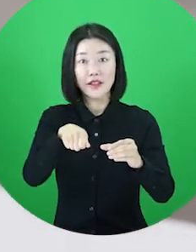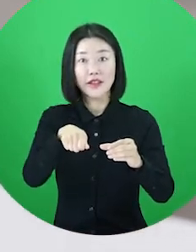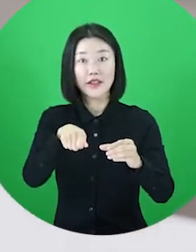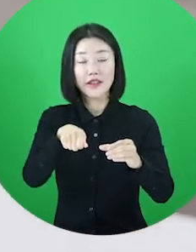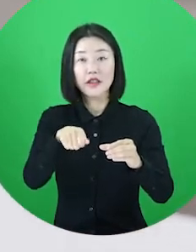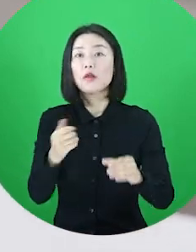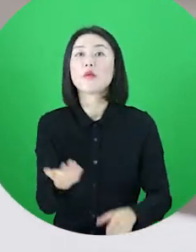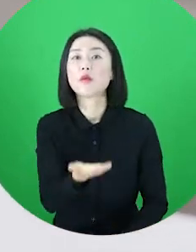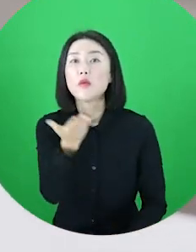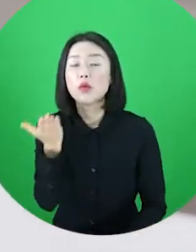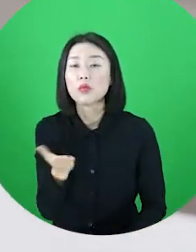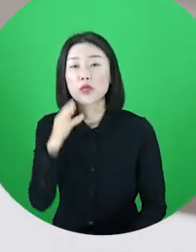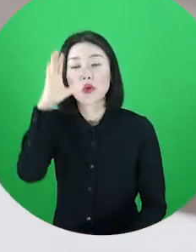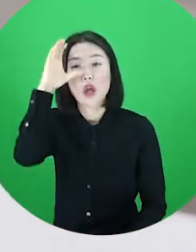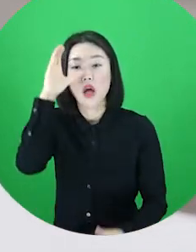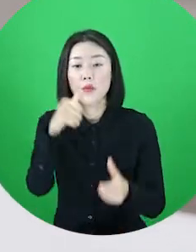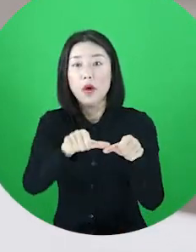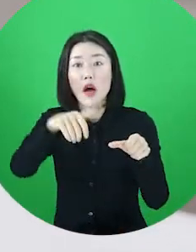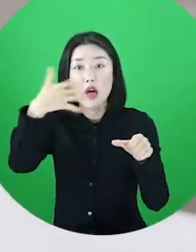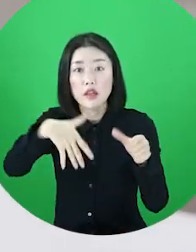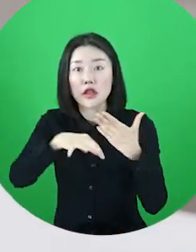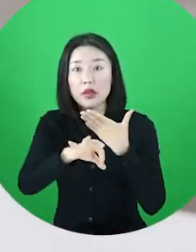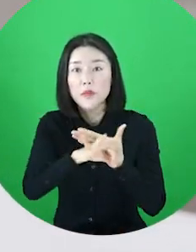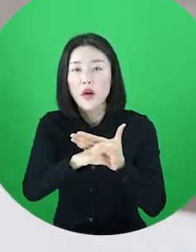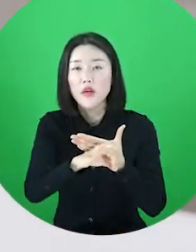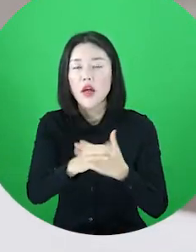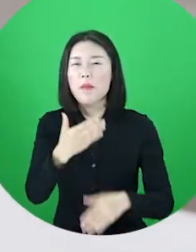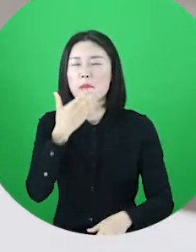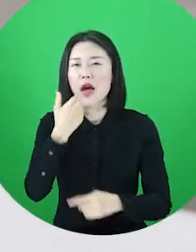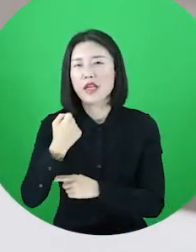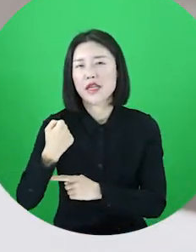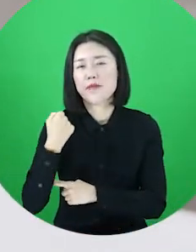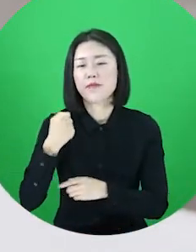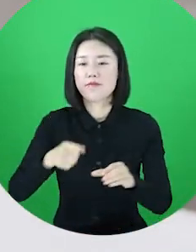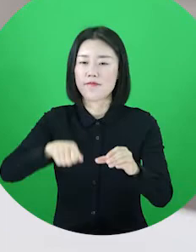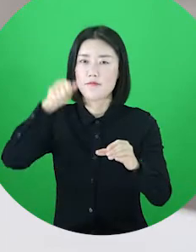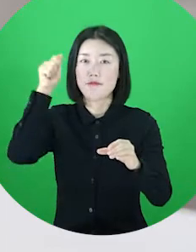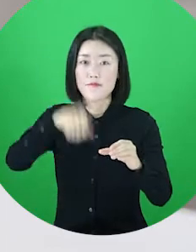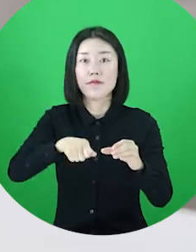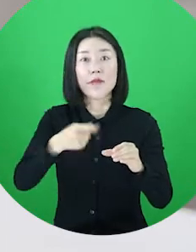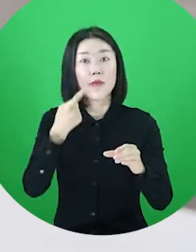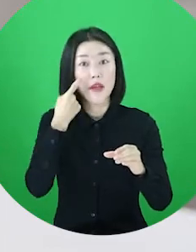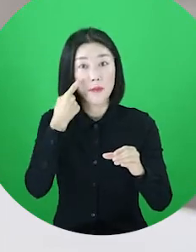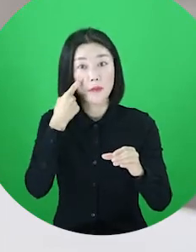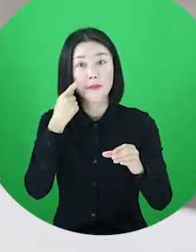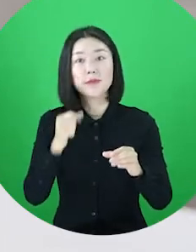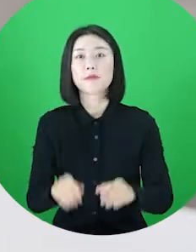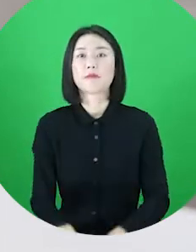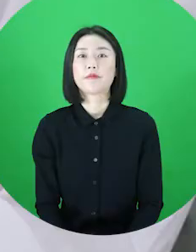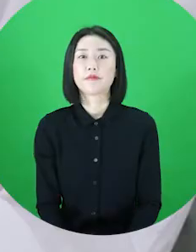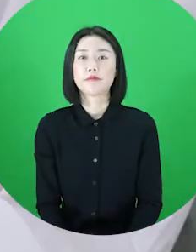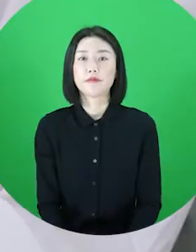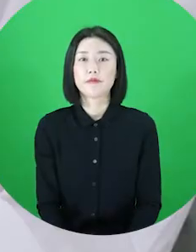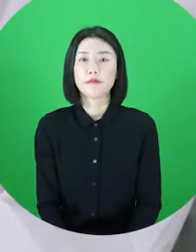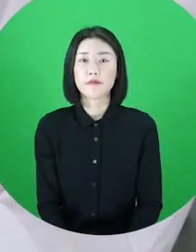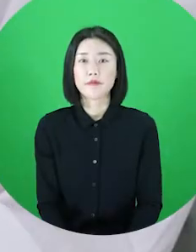네, 혹시 계란이 안 깨졌다면 계란이 깨질 수 있도록 한 번 더 숟가락으로